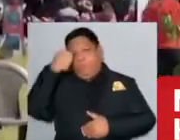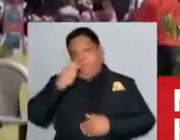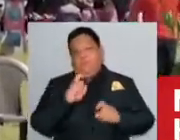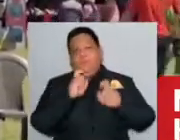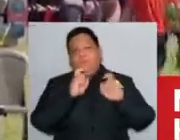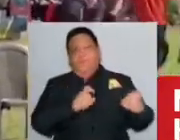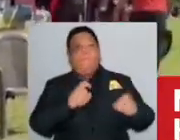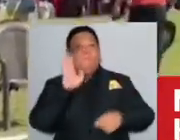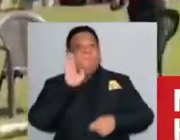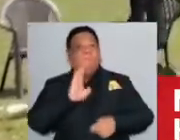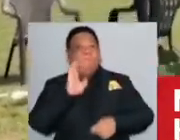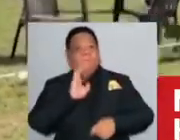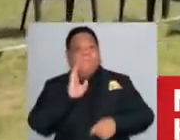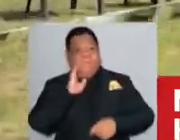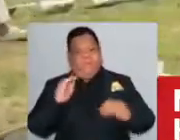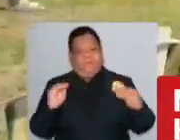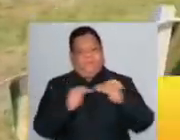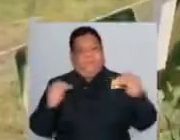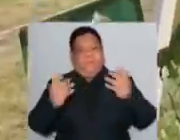misis.